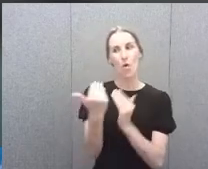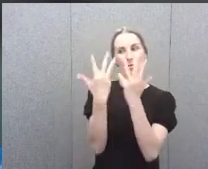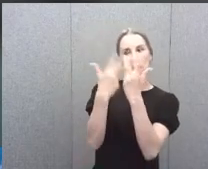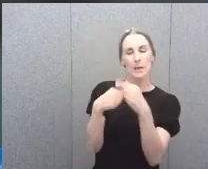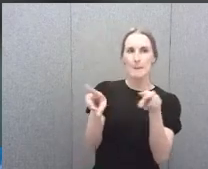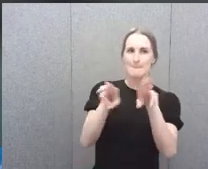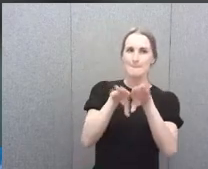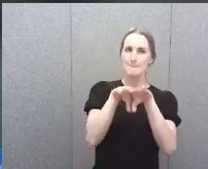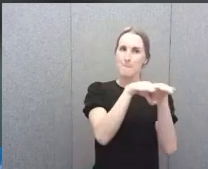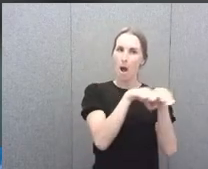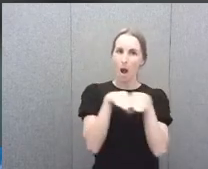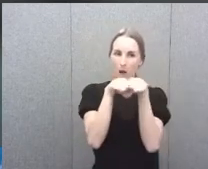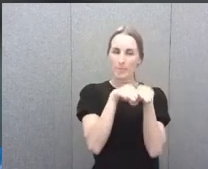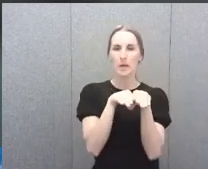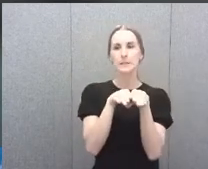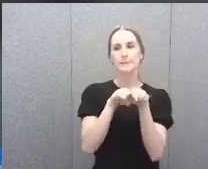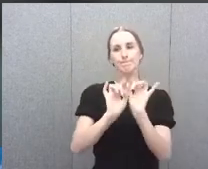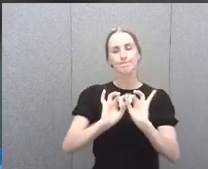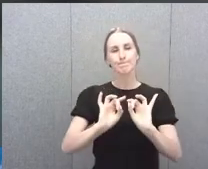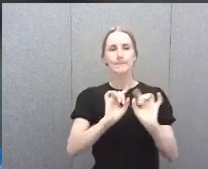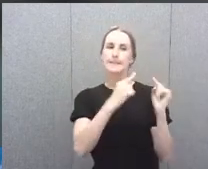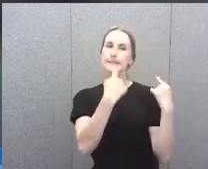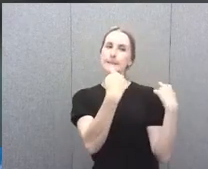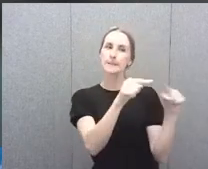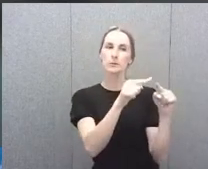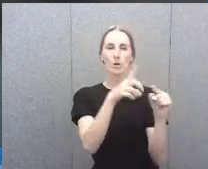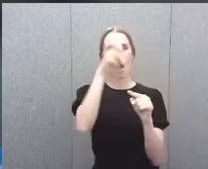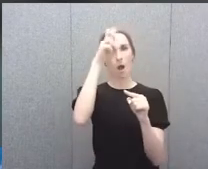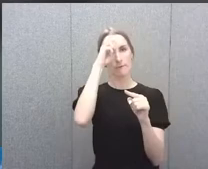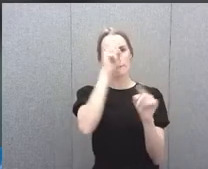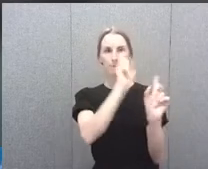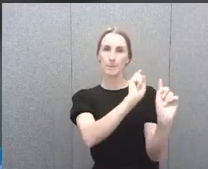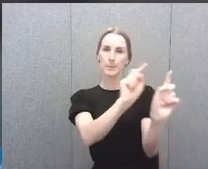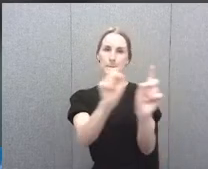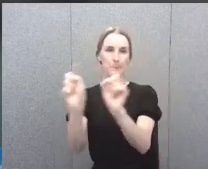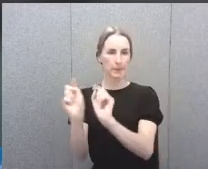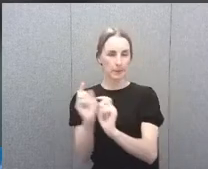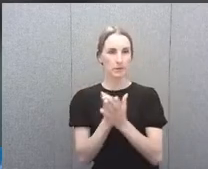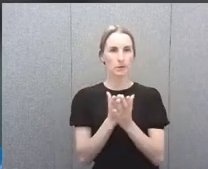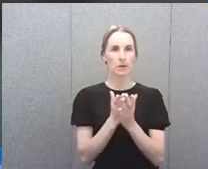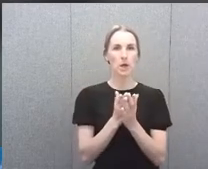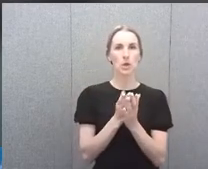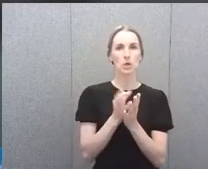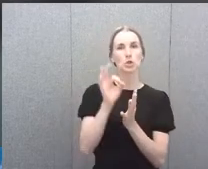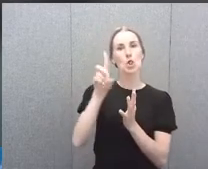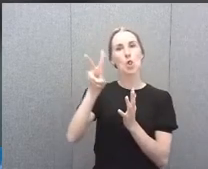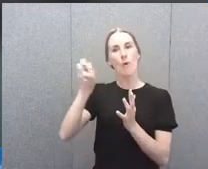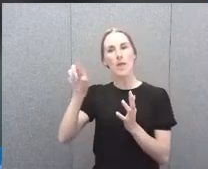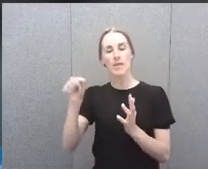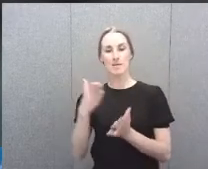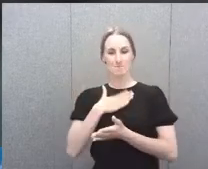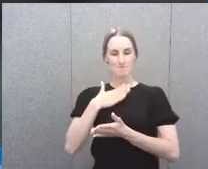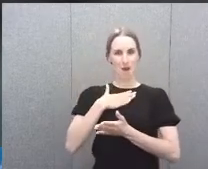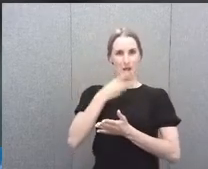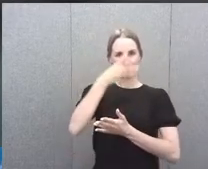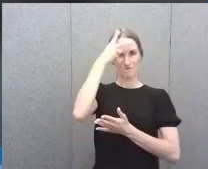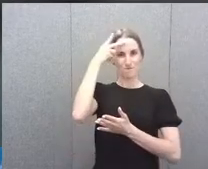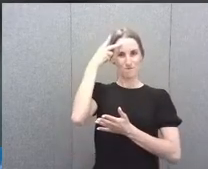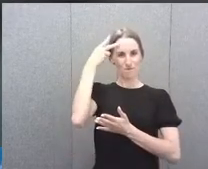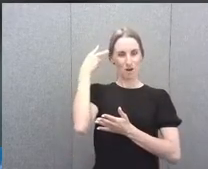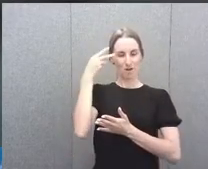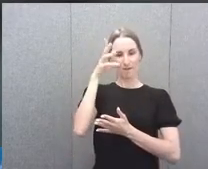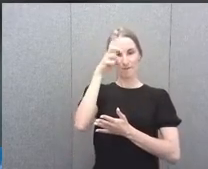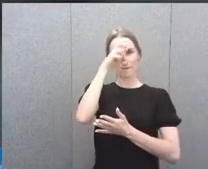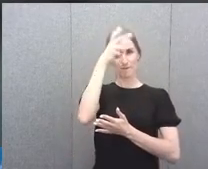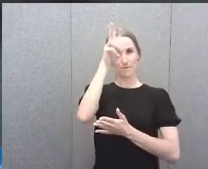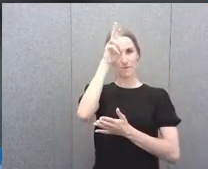всех других странах Европейского Союза. В моей стране, в Словении, например, у нас было два